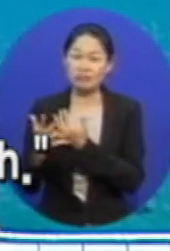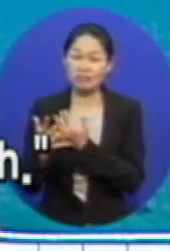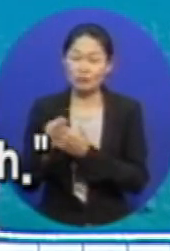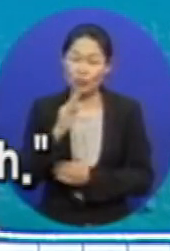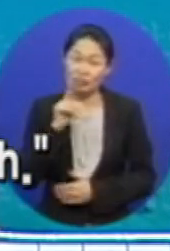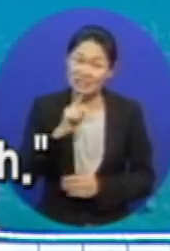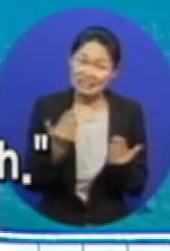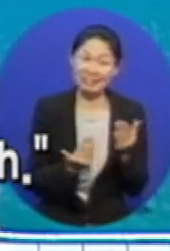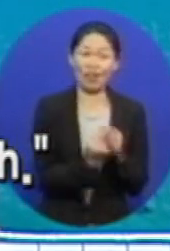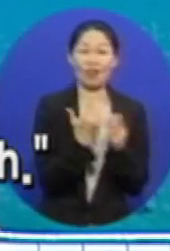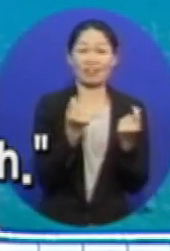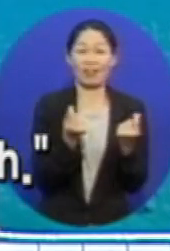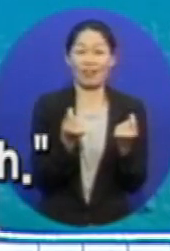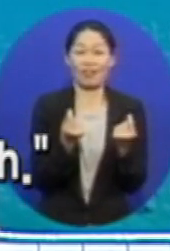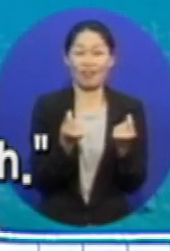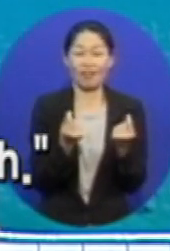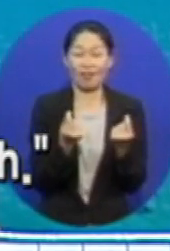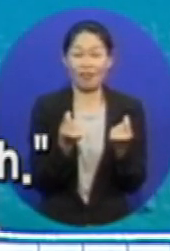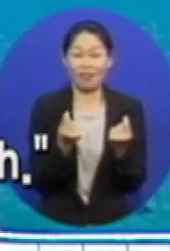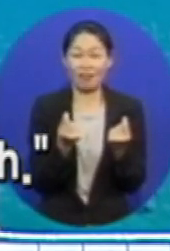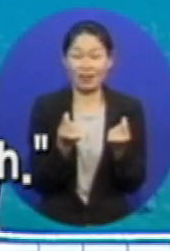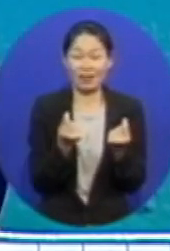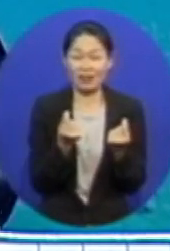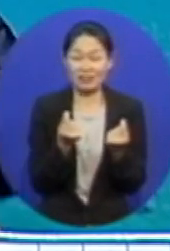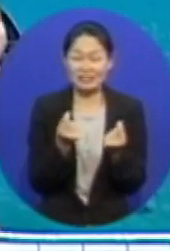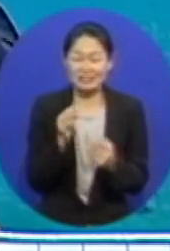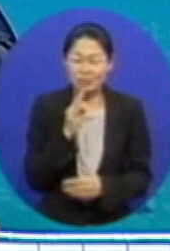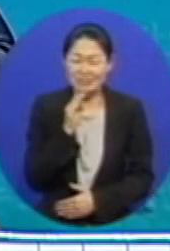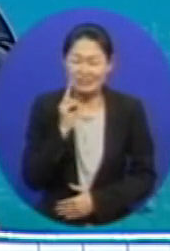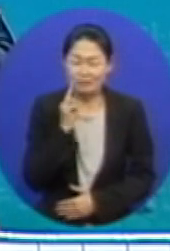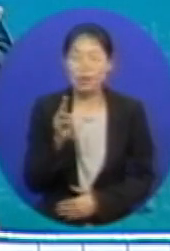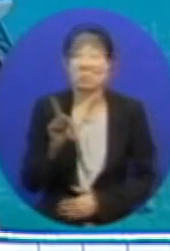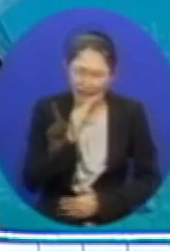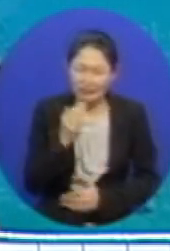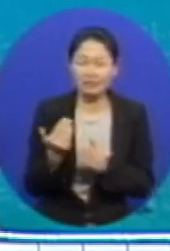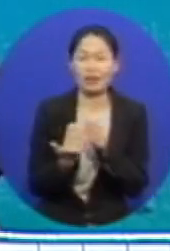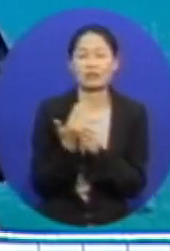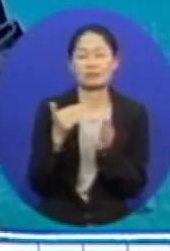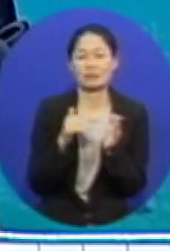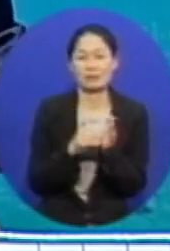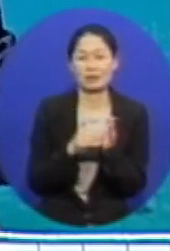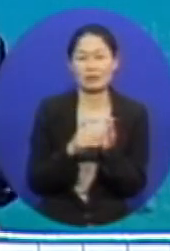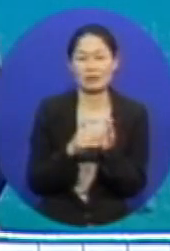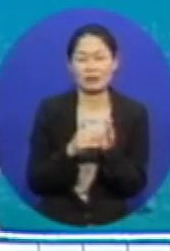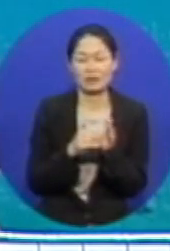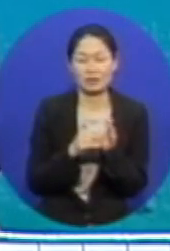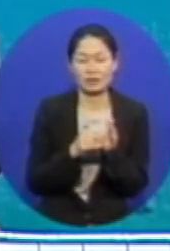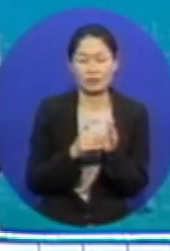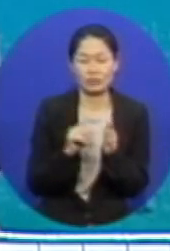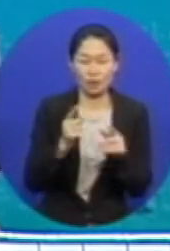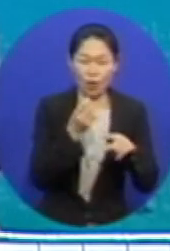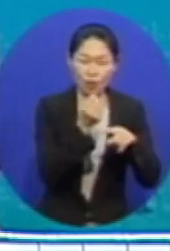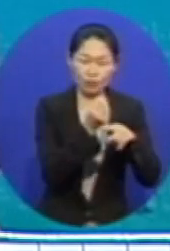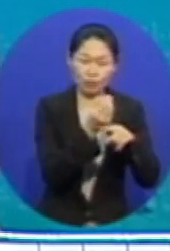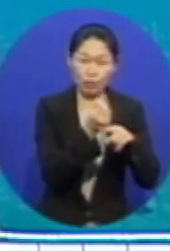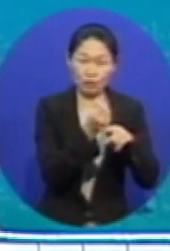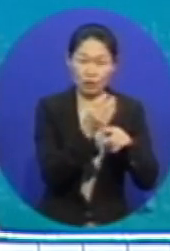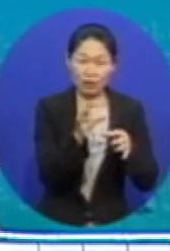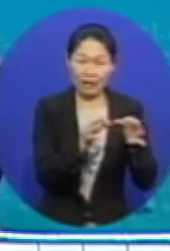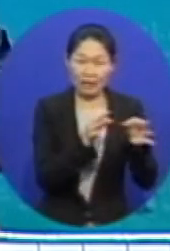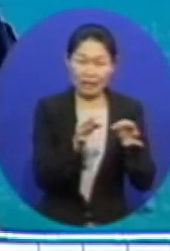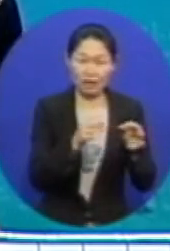일어나긴 했나봐요 그렇게 심지어 뭐 보속 가게를 하는 사람이